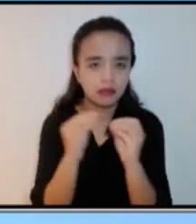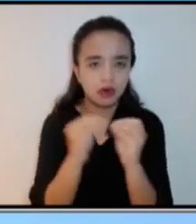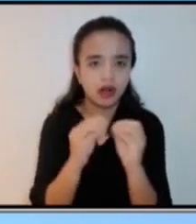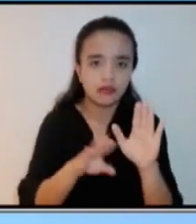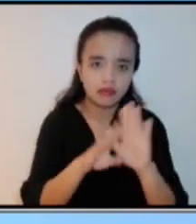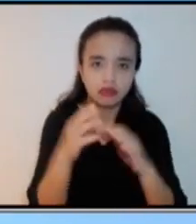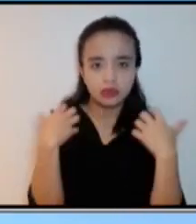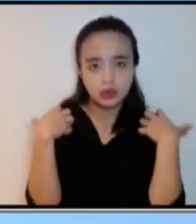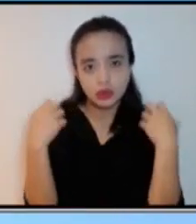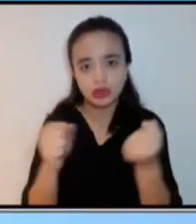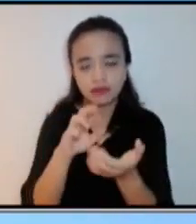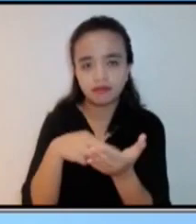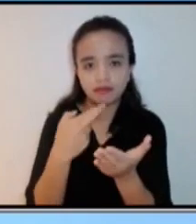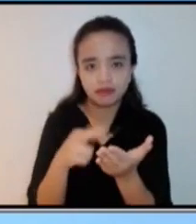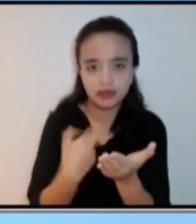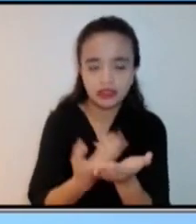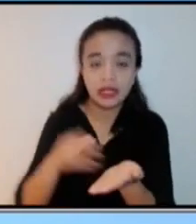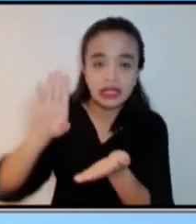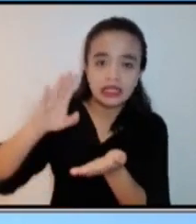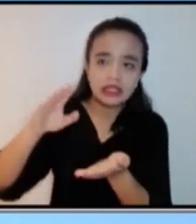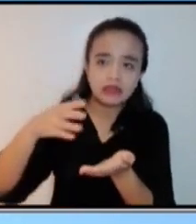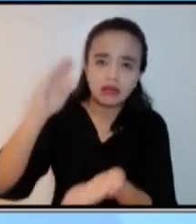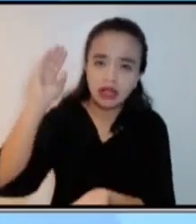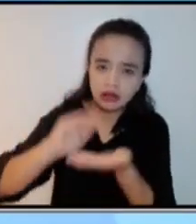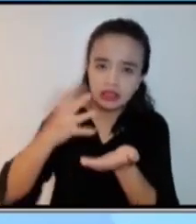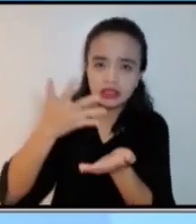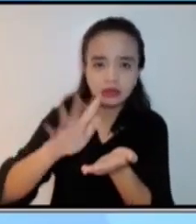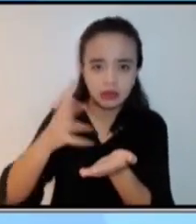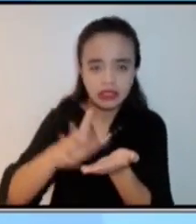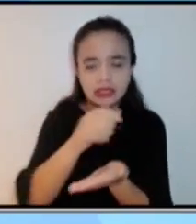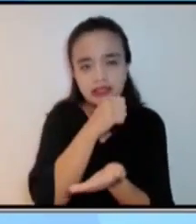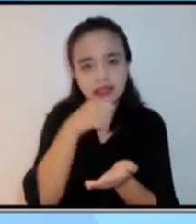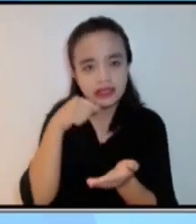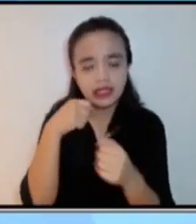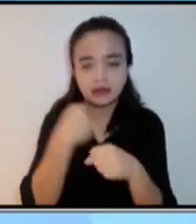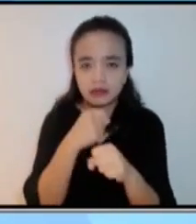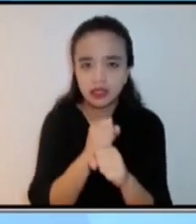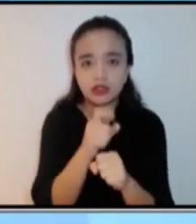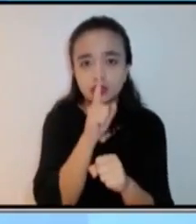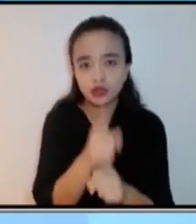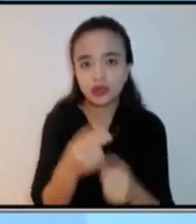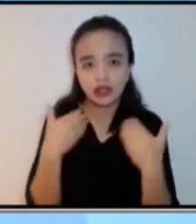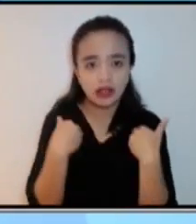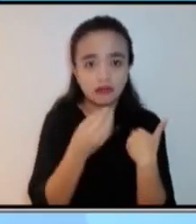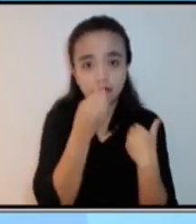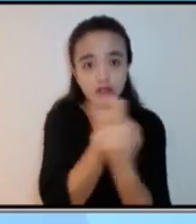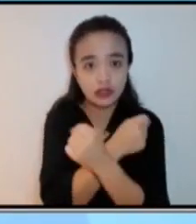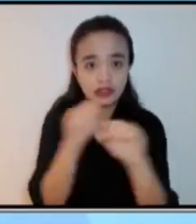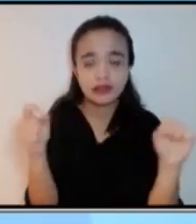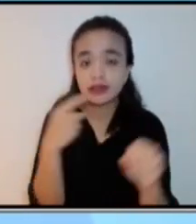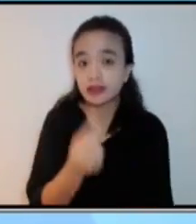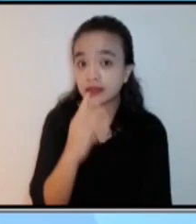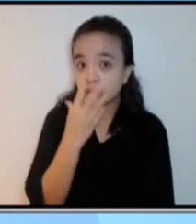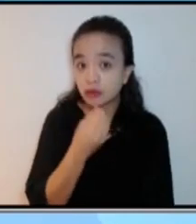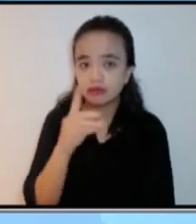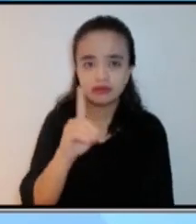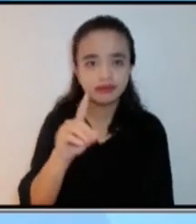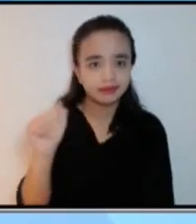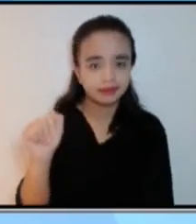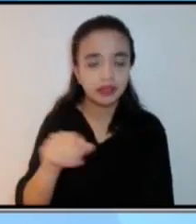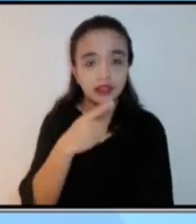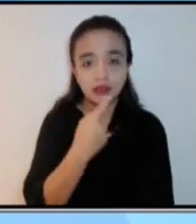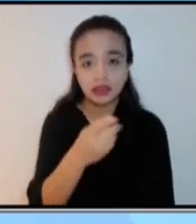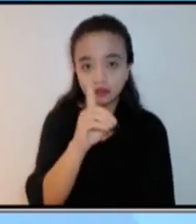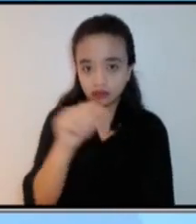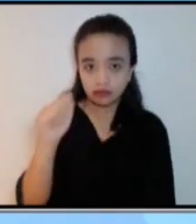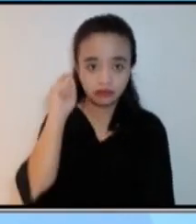sa mga agriculture products at matiyak ang food security ng bansa ayon sa Department of Agriculture. Ayon kay Agriculture Secretary Francisco Tio